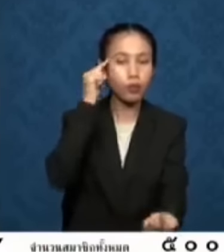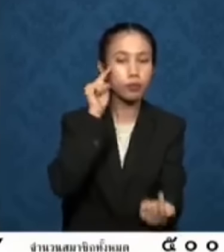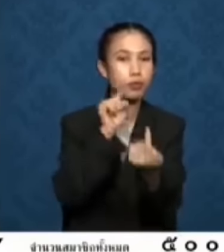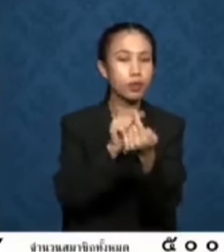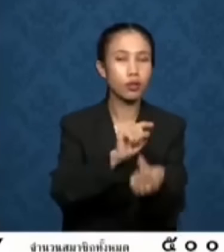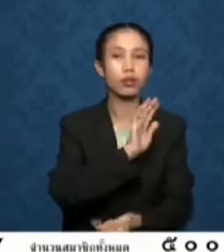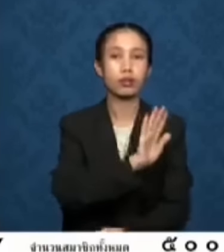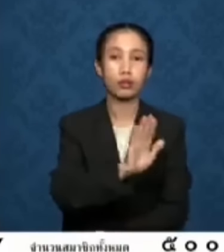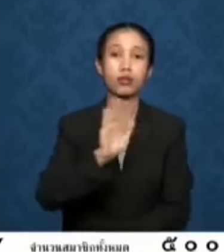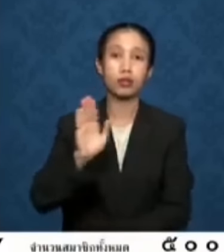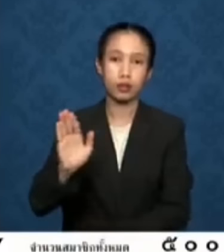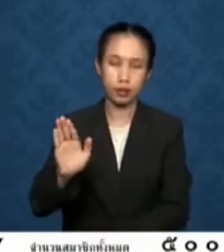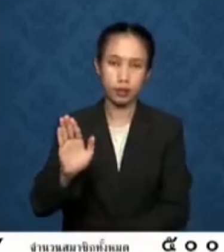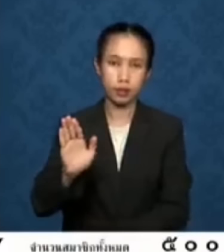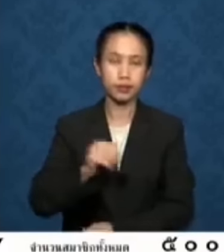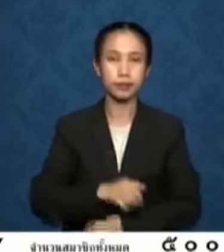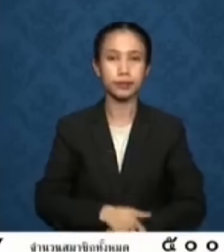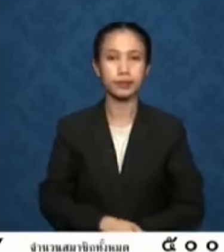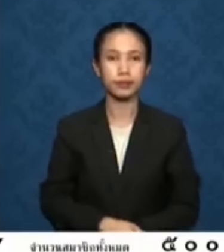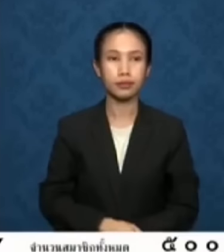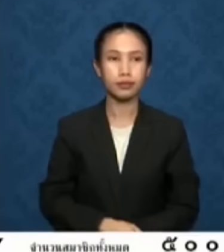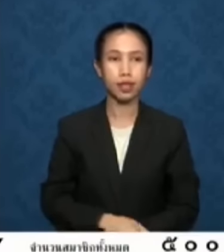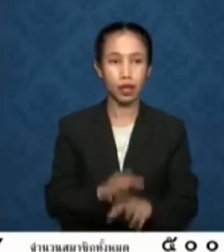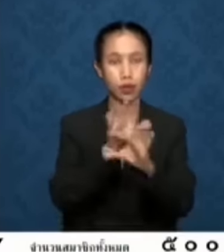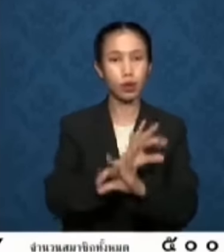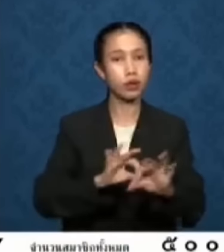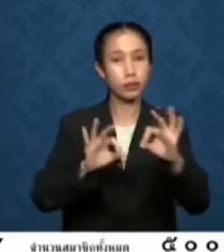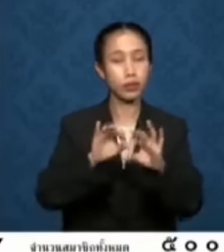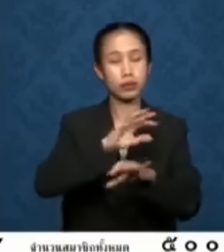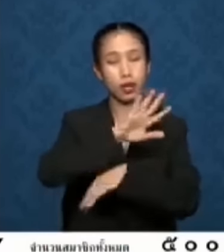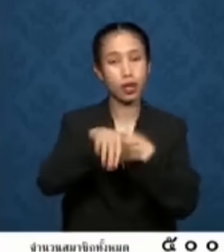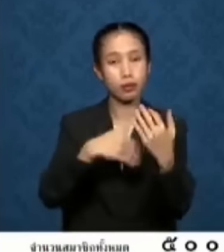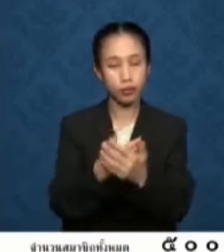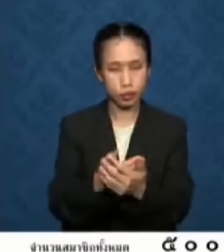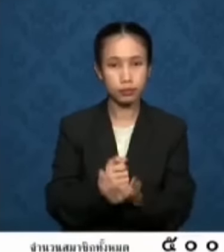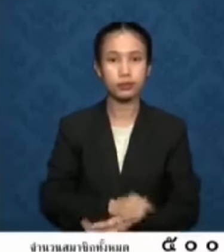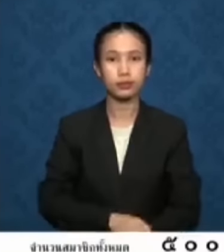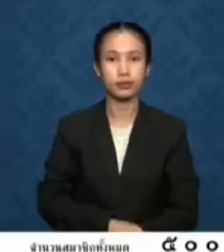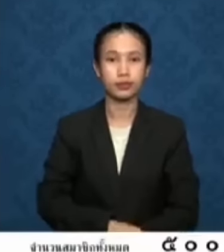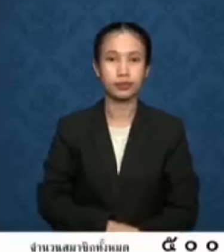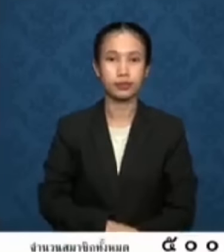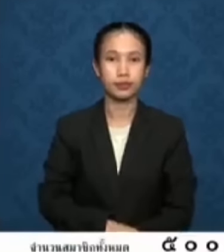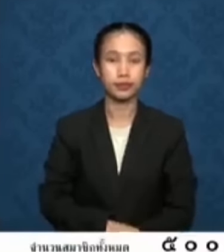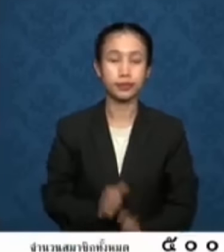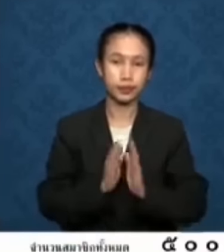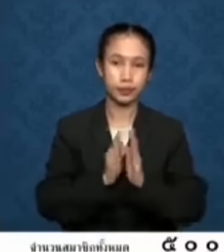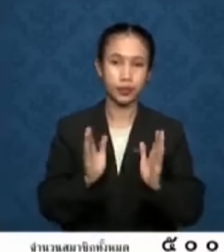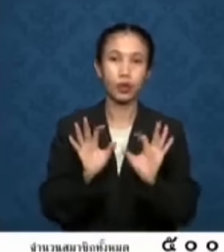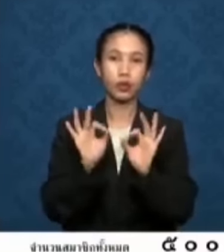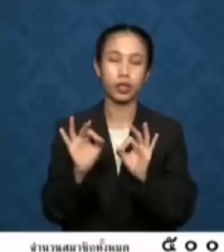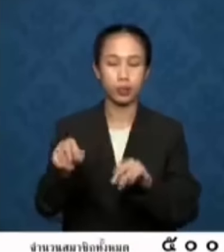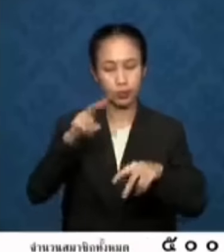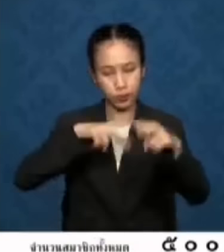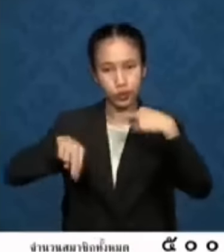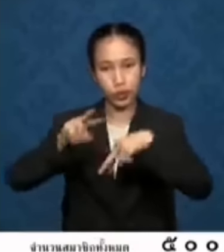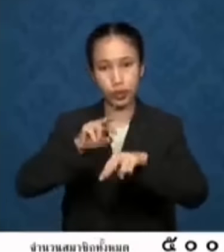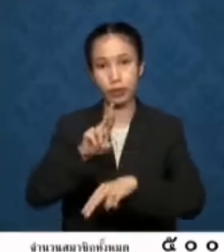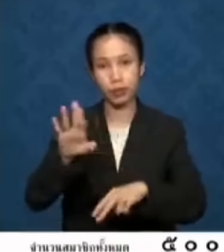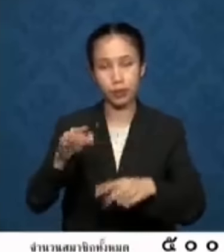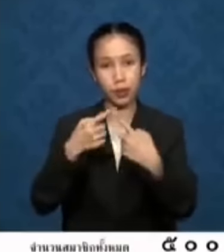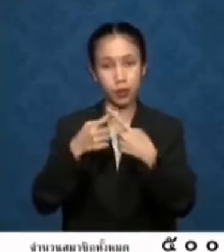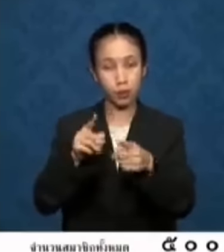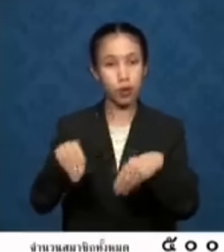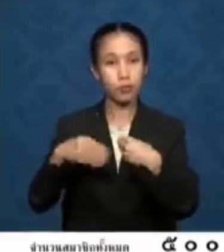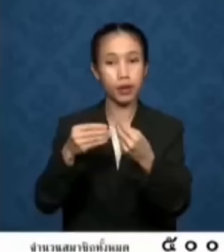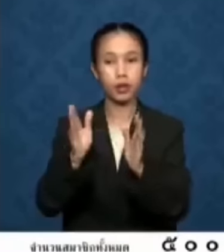ที่มีความจำเป็นทุกห้องครับท่านประธานครับด้วยความเคารพครับ ครับงั้นเดี๋ยวผมตรวจสอบระเบียบอีกทีนึงนะครับแต่ผมปล่อย